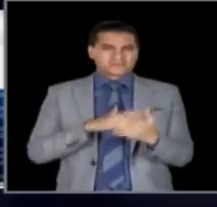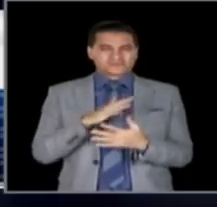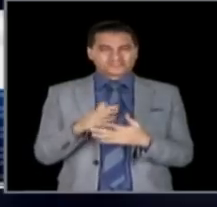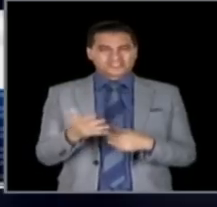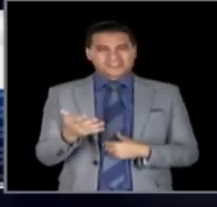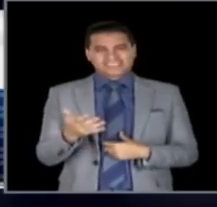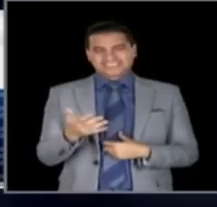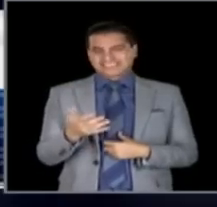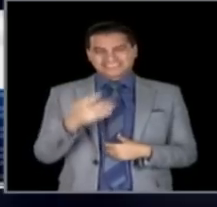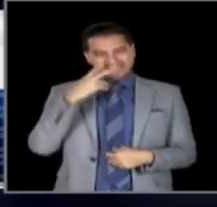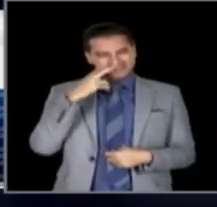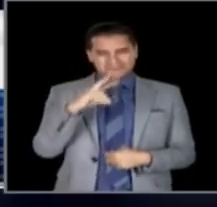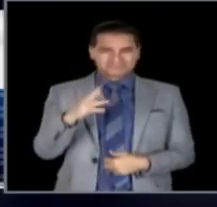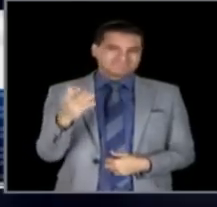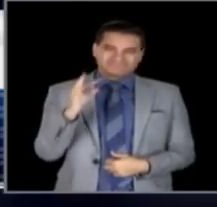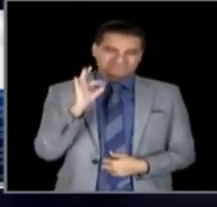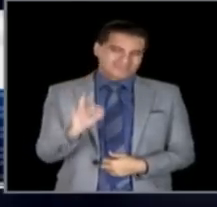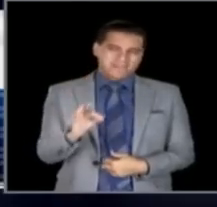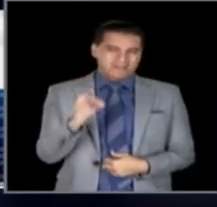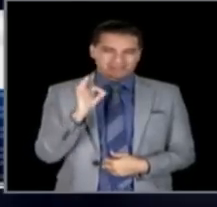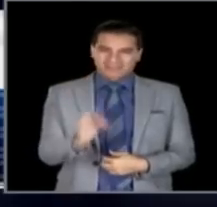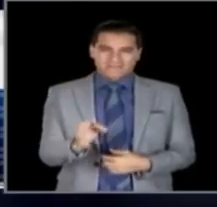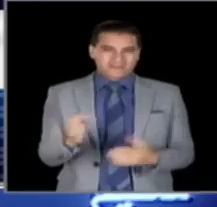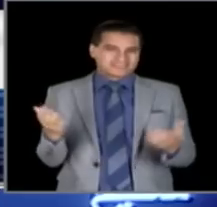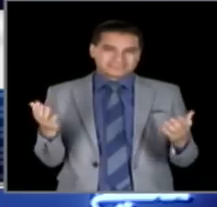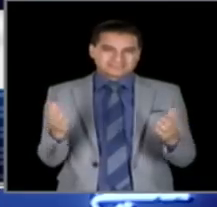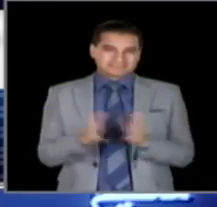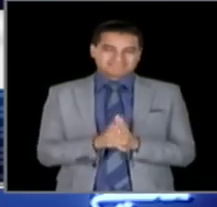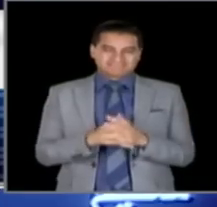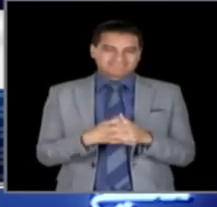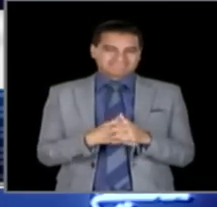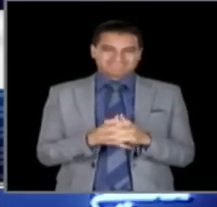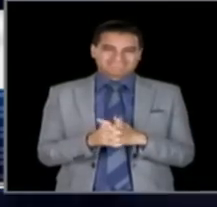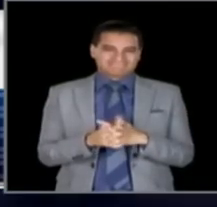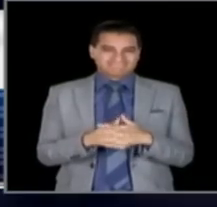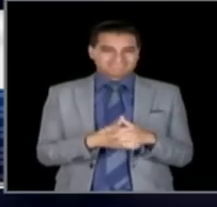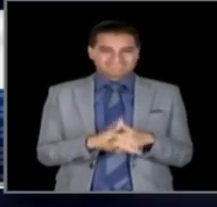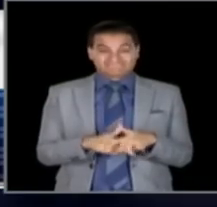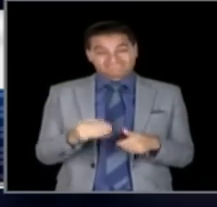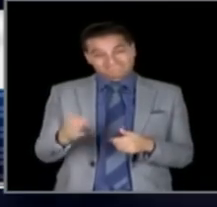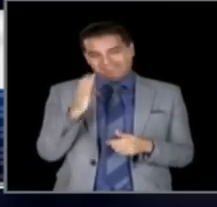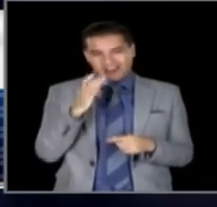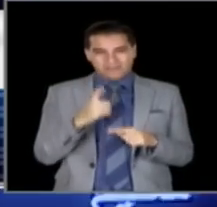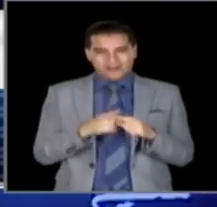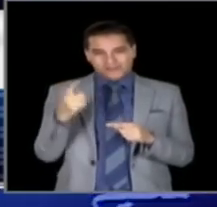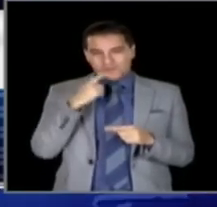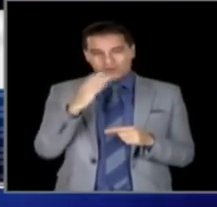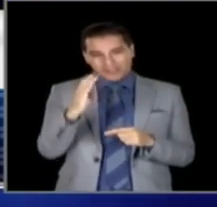محمد سليم طبعا طبعا جنوب سينا. اجابه